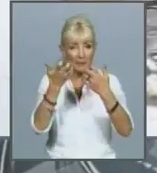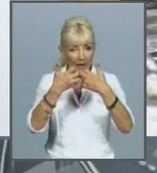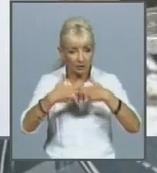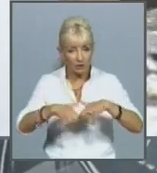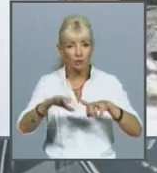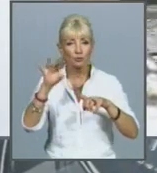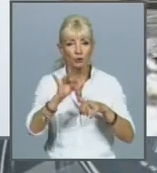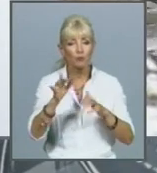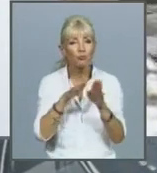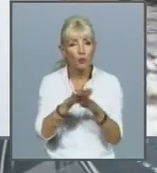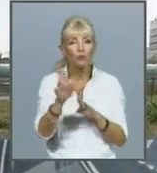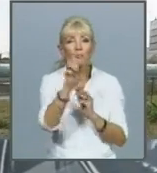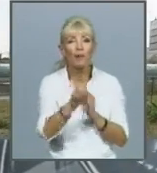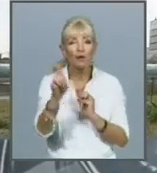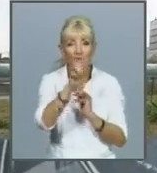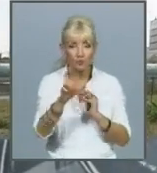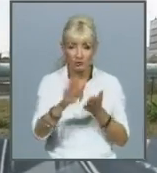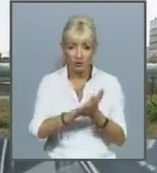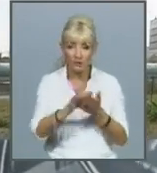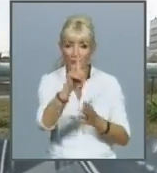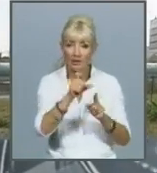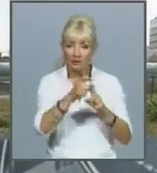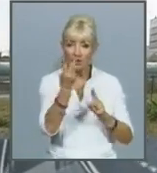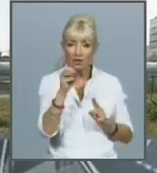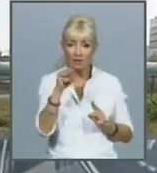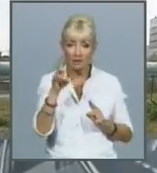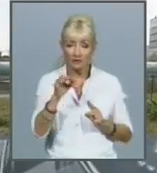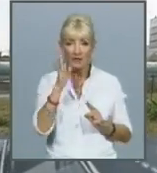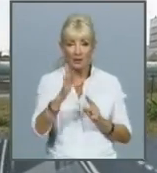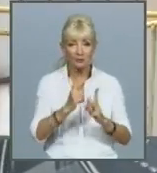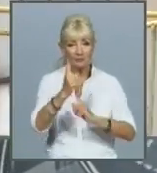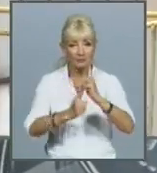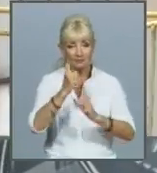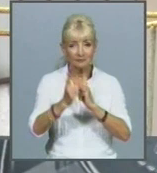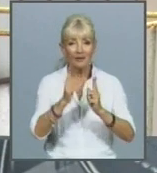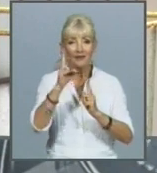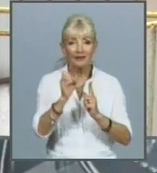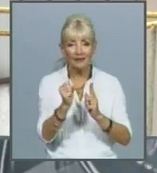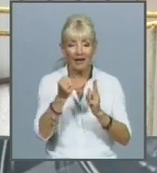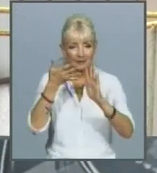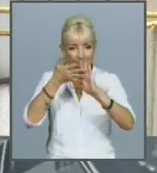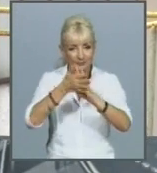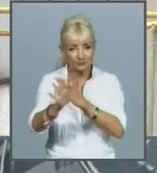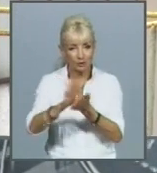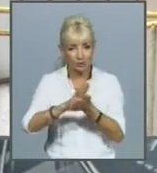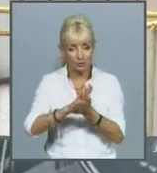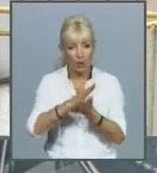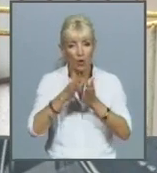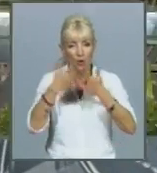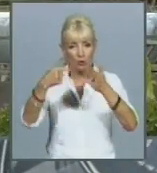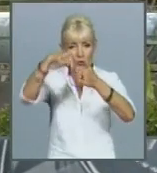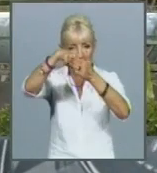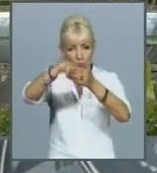біологічну очистку. За словами Юрія Шаталова, комплекси будуть модернізовані на процес деінтрифікації. Більш глибоке